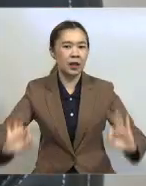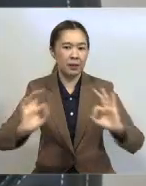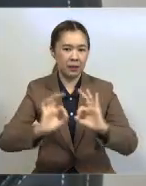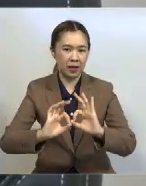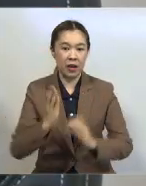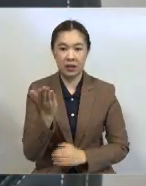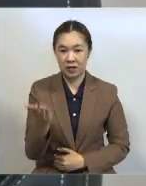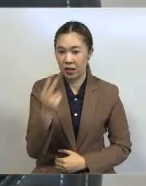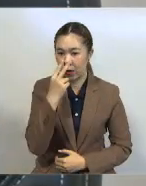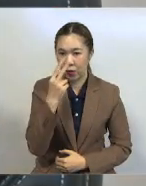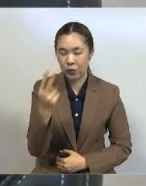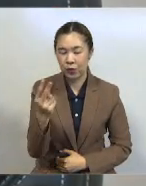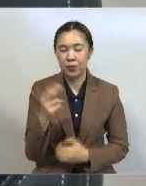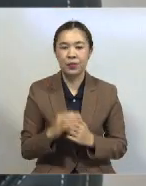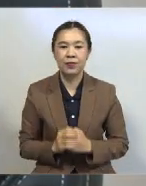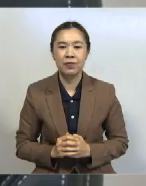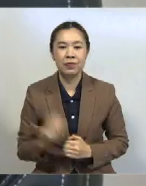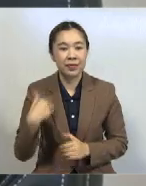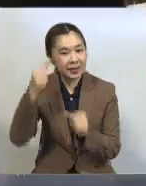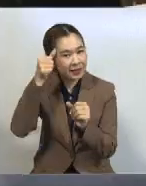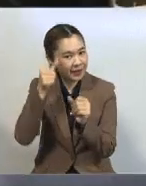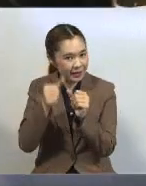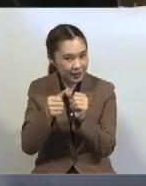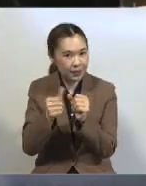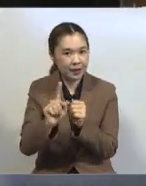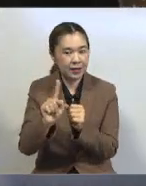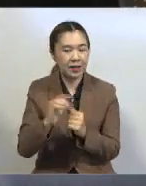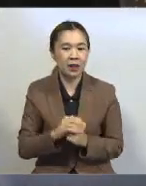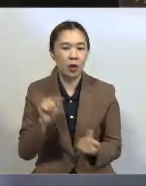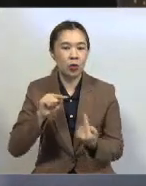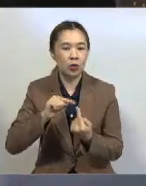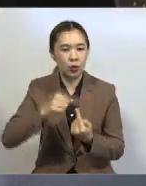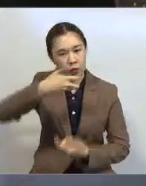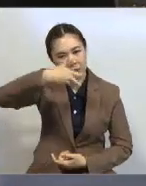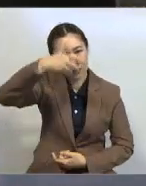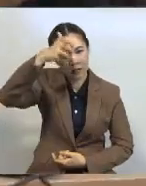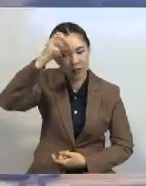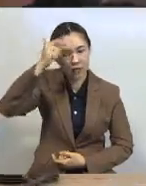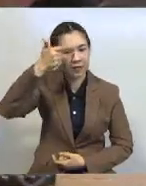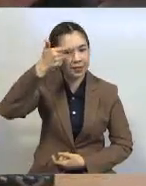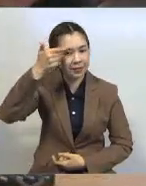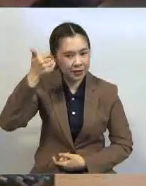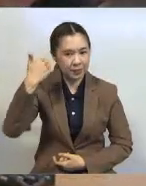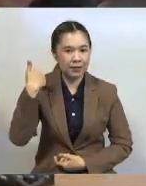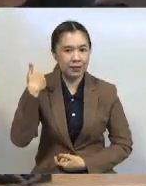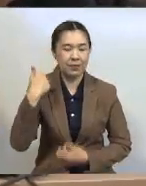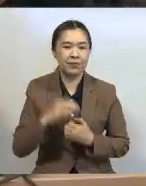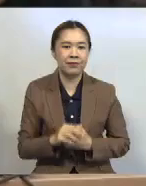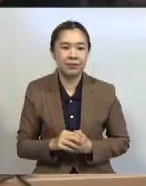สำคัญอย่างที่เรากำลังติดตามกันอยู่แล้วก็จำกันได้นะคะก็คือคดีเสือดำที่มีนายเปรมชัยกน